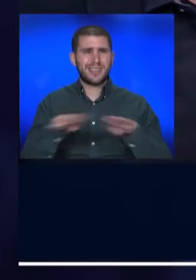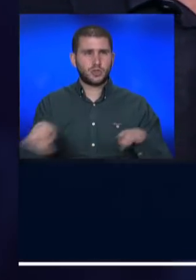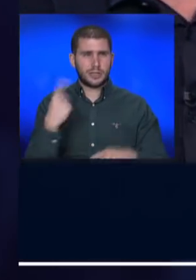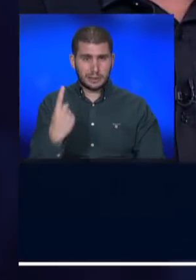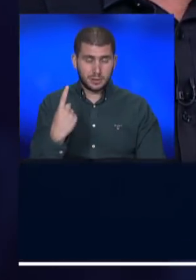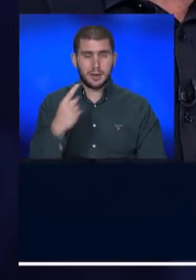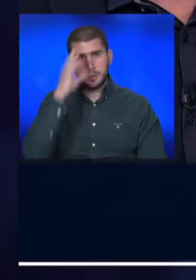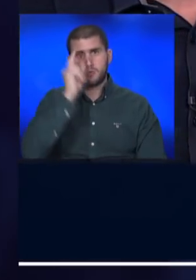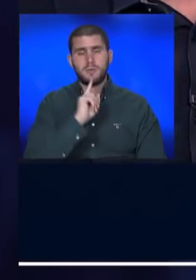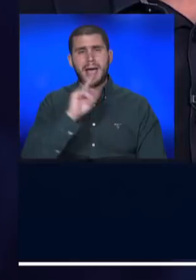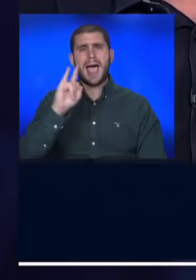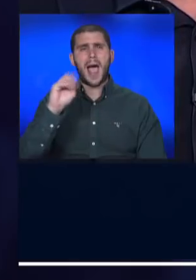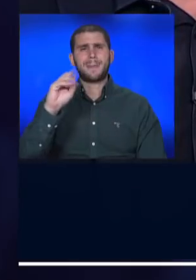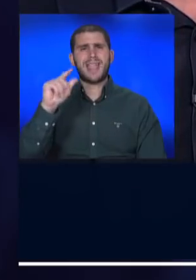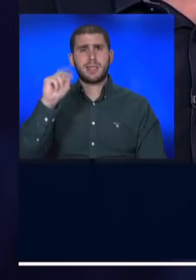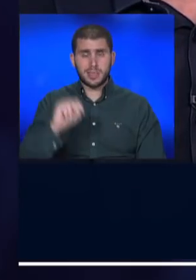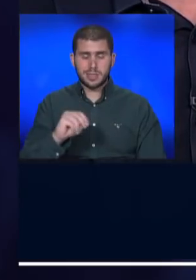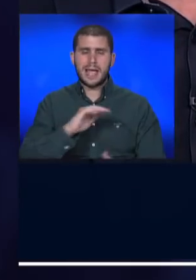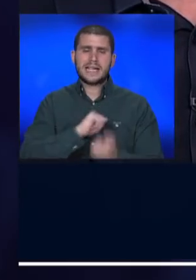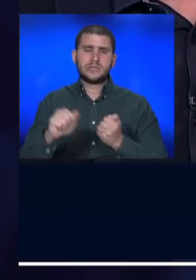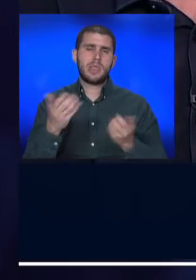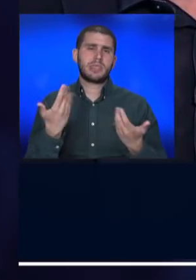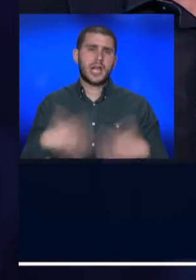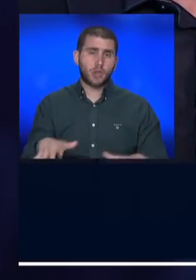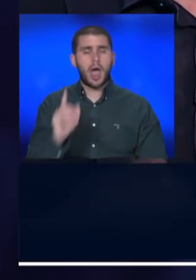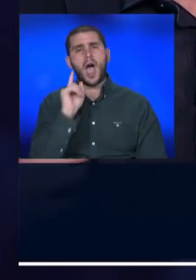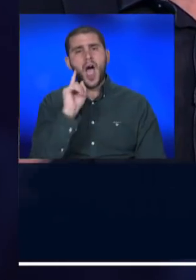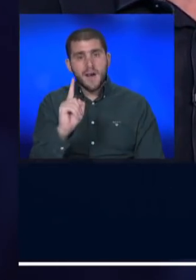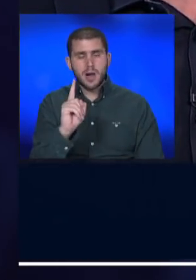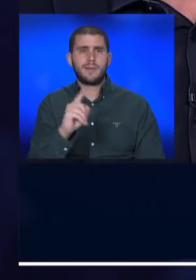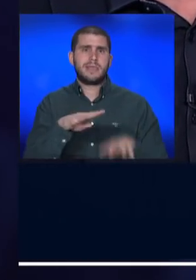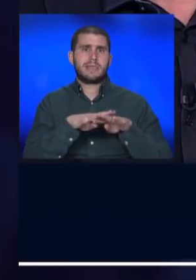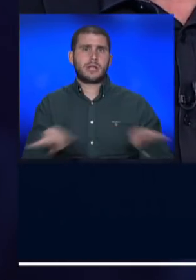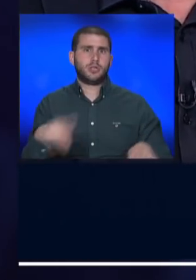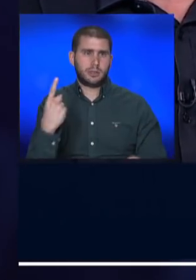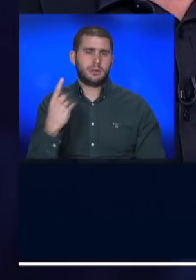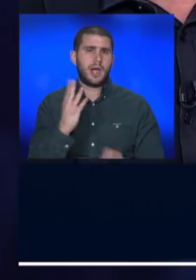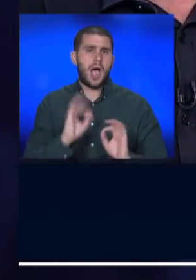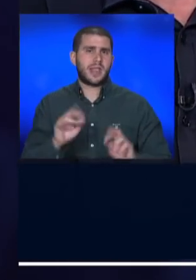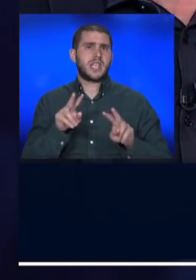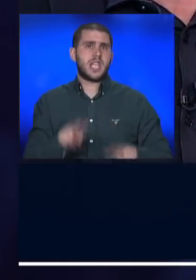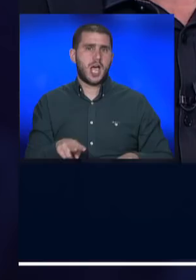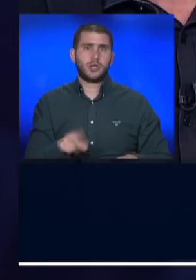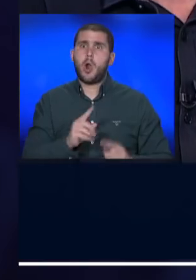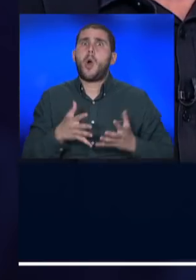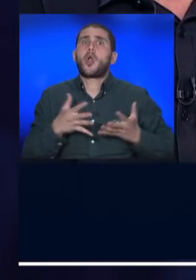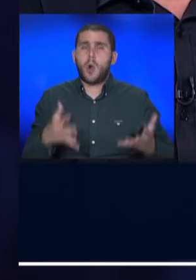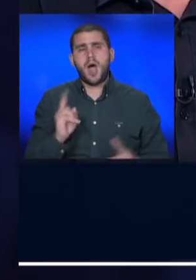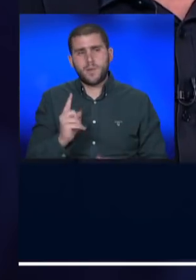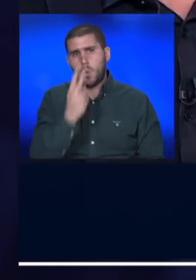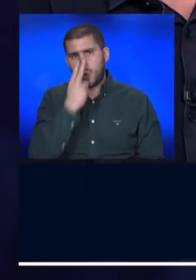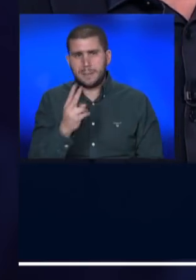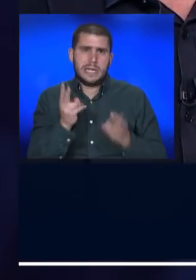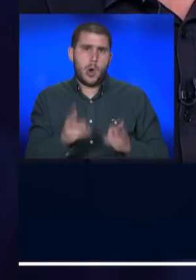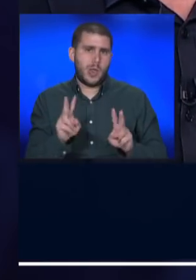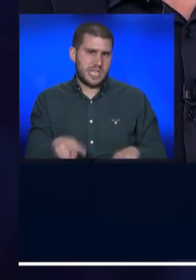חמדן. החיסול הזה נכשל, אבל התשתית הזאת ככל הנראה קיימת, היא לא מאוד רחבה, אבל הנה אנחנו רואים את היכולות שלה.